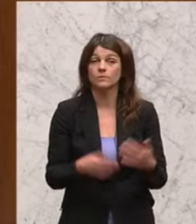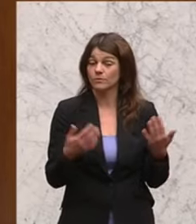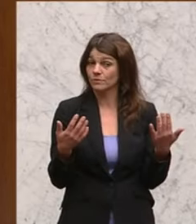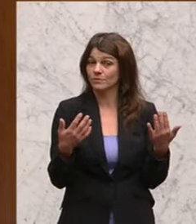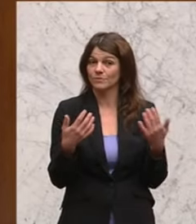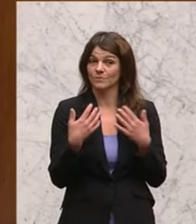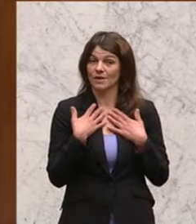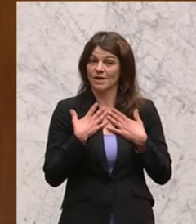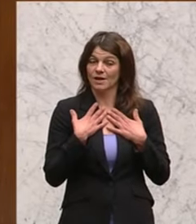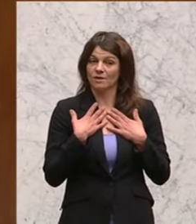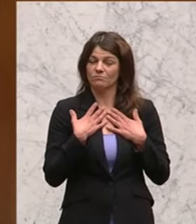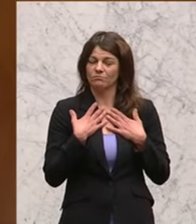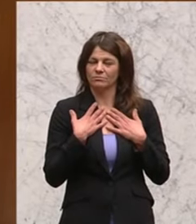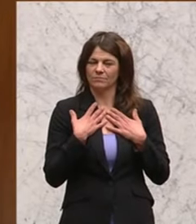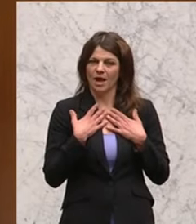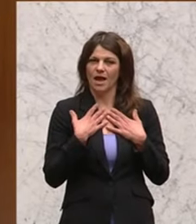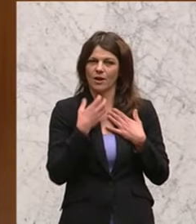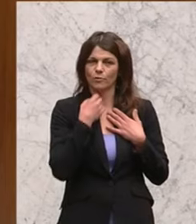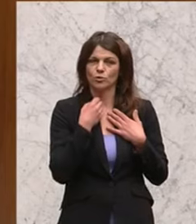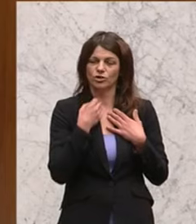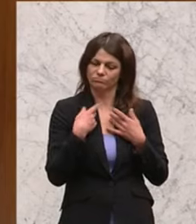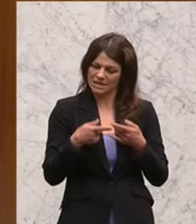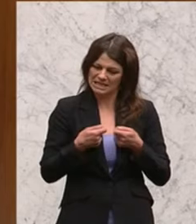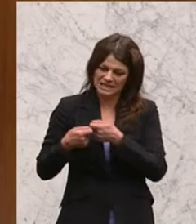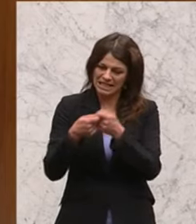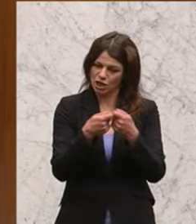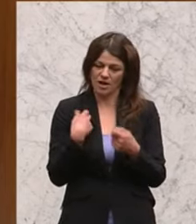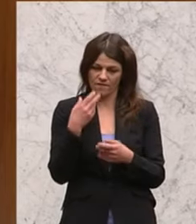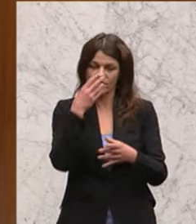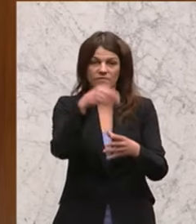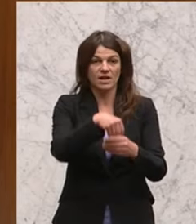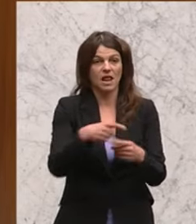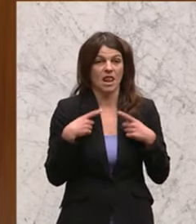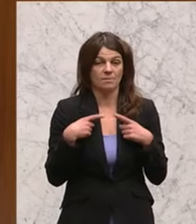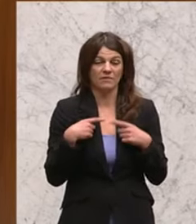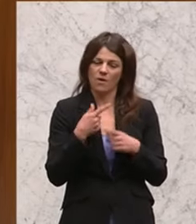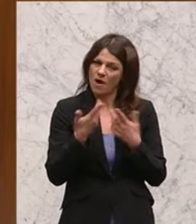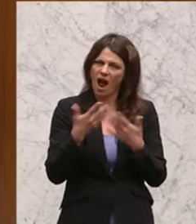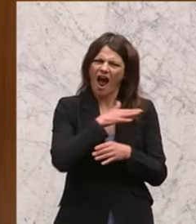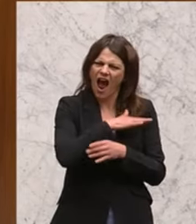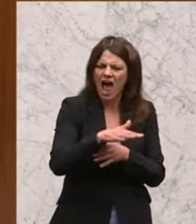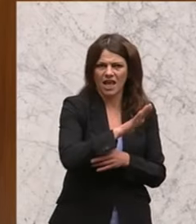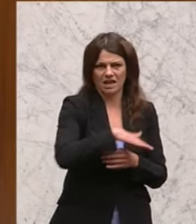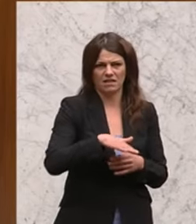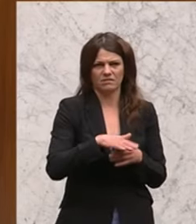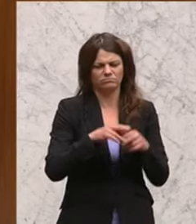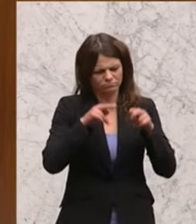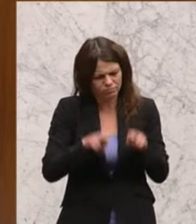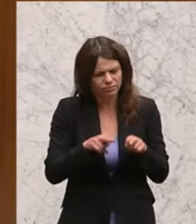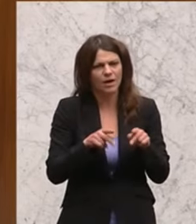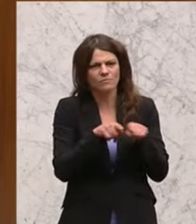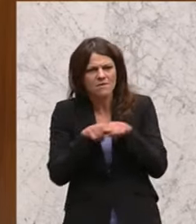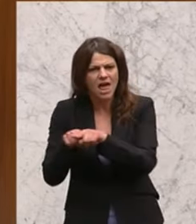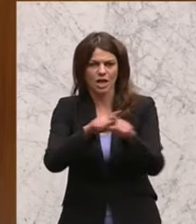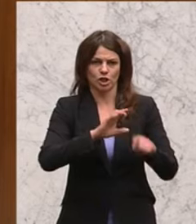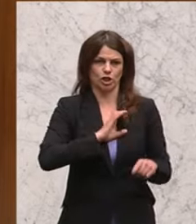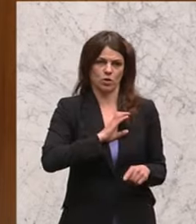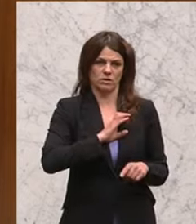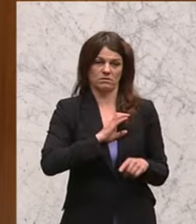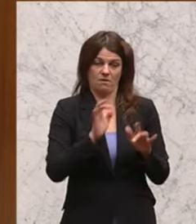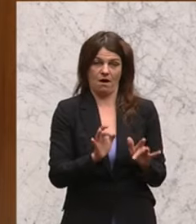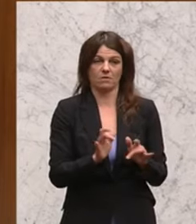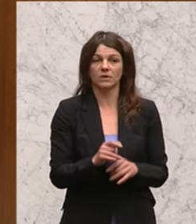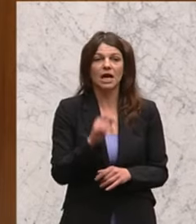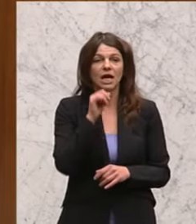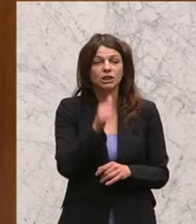Ich will in einer Gesellschaft leben, in der alle Kinder faire und möglichst gleiche Chancen haben. In der du nicht schon zum Verlierer